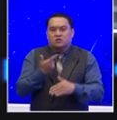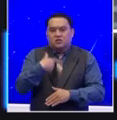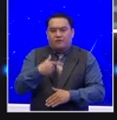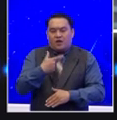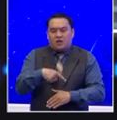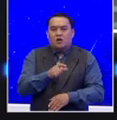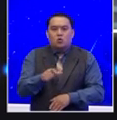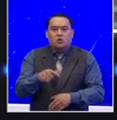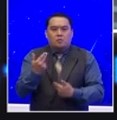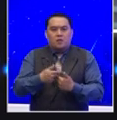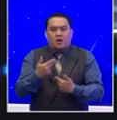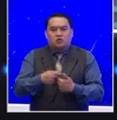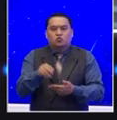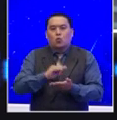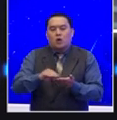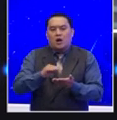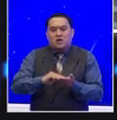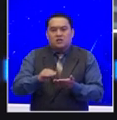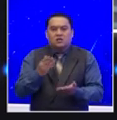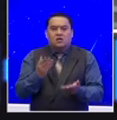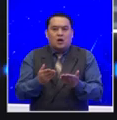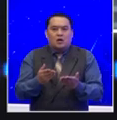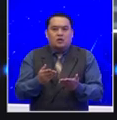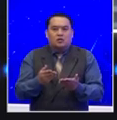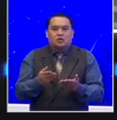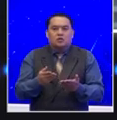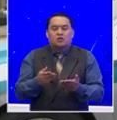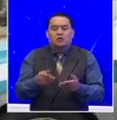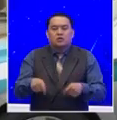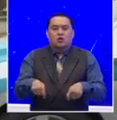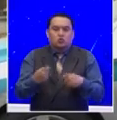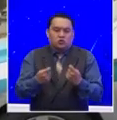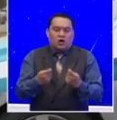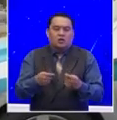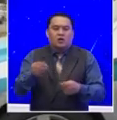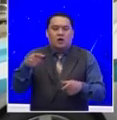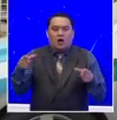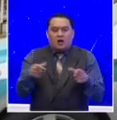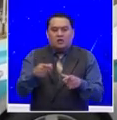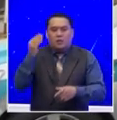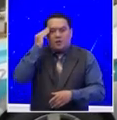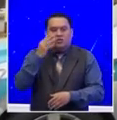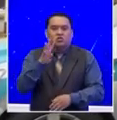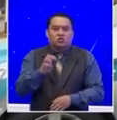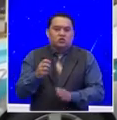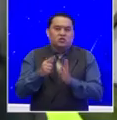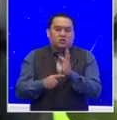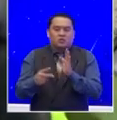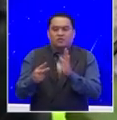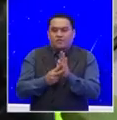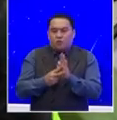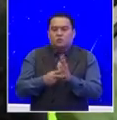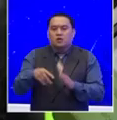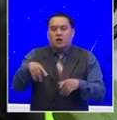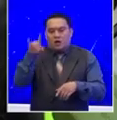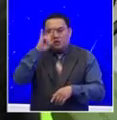подписчиков препятствовать действиям журналистов и поощряет нарушение карантинных мер. Напомним, согласно 478 статье Кодекса